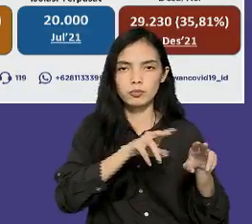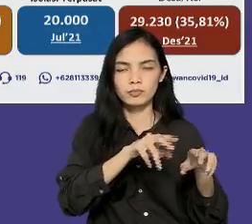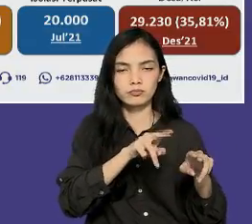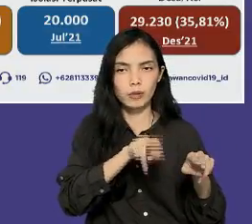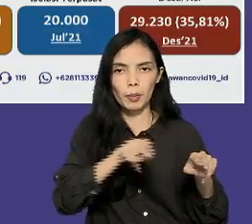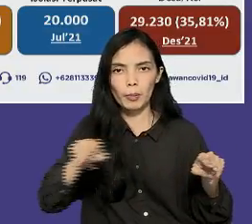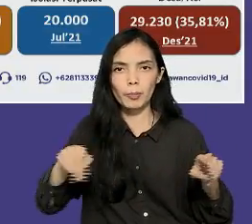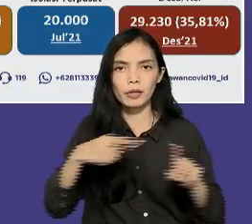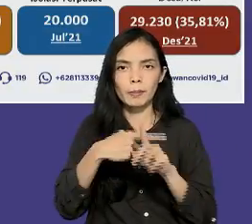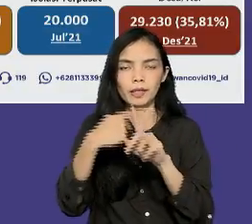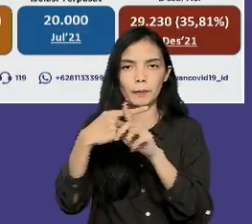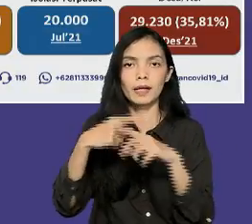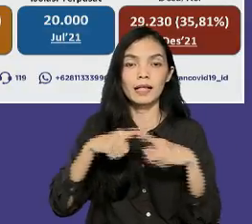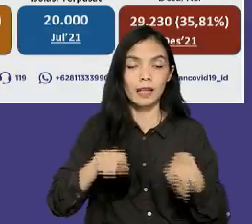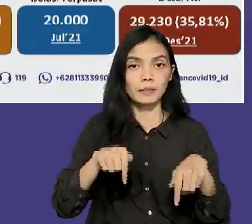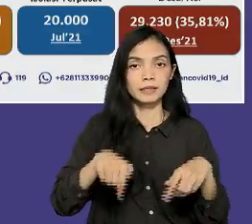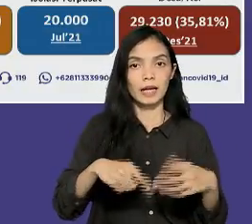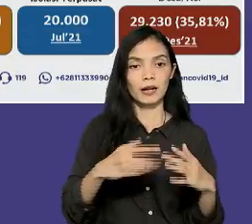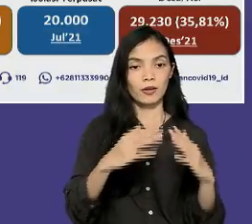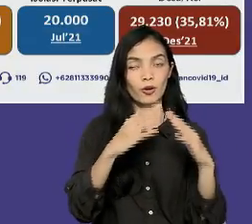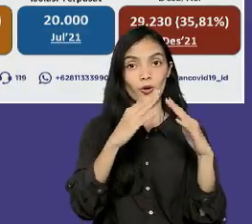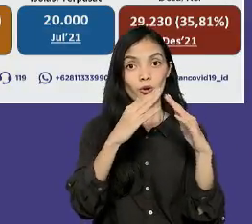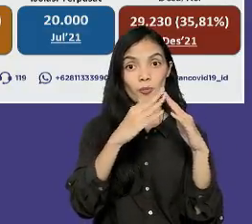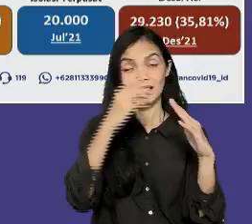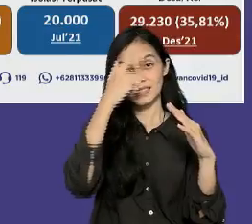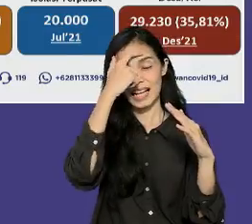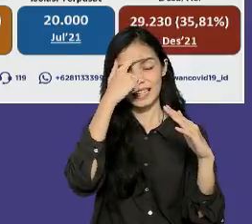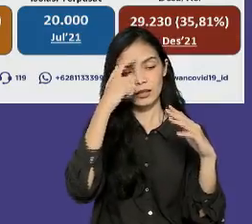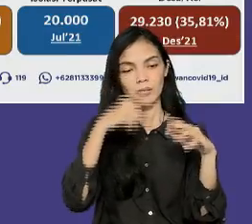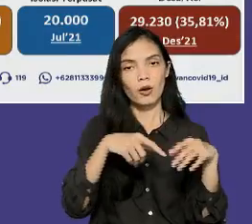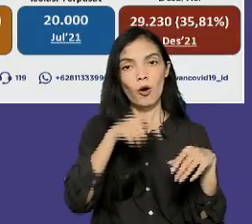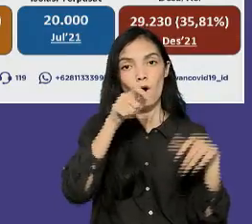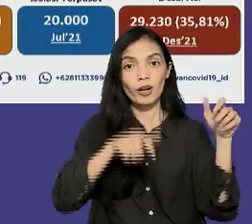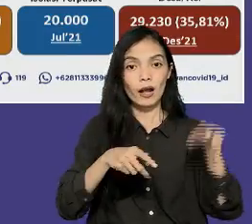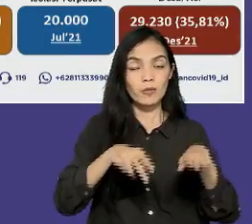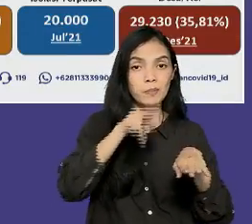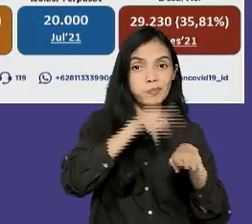tidur atau BOR, saat ini BOR isolasi hanya terisi